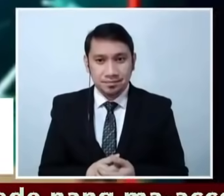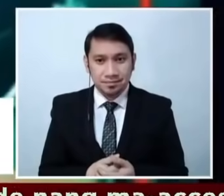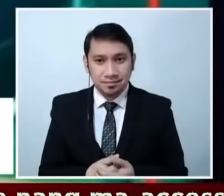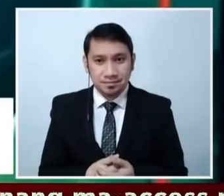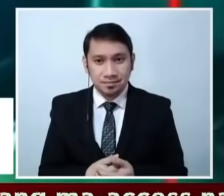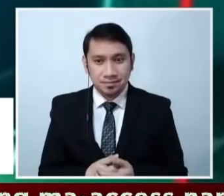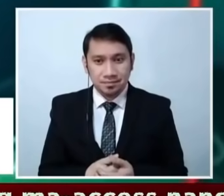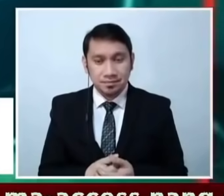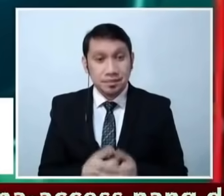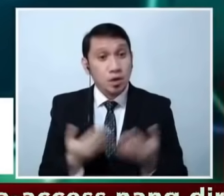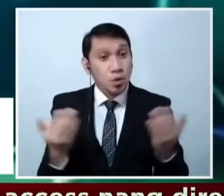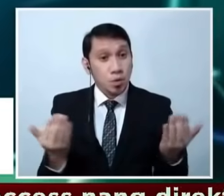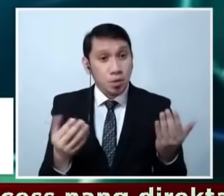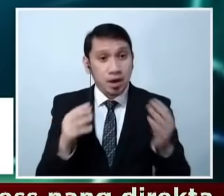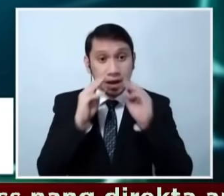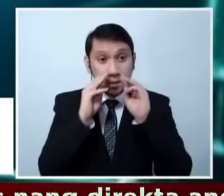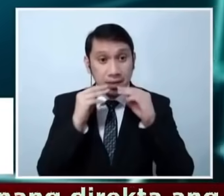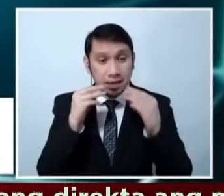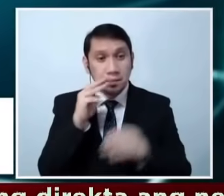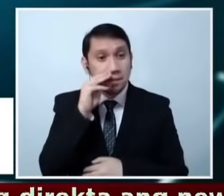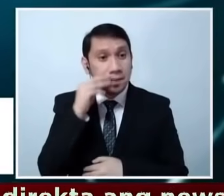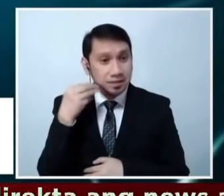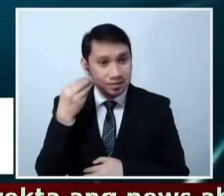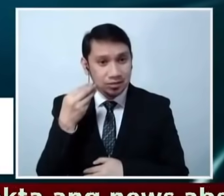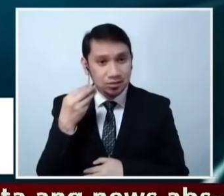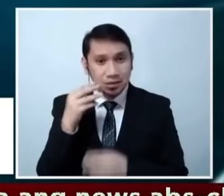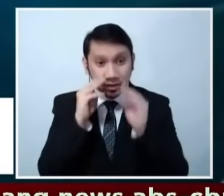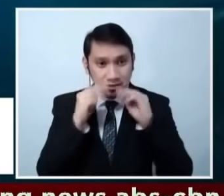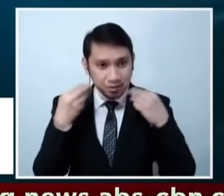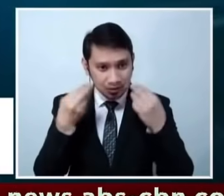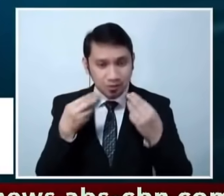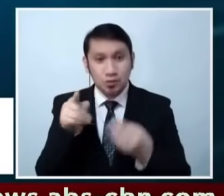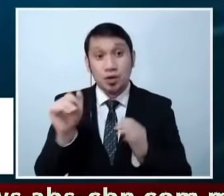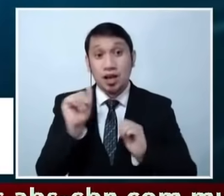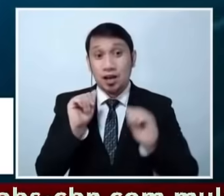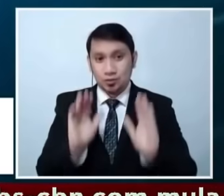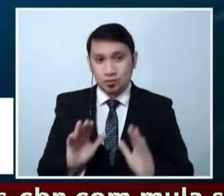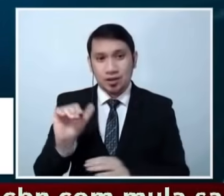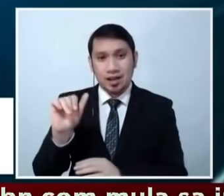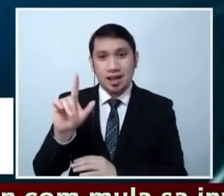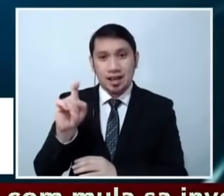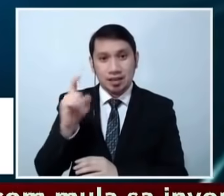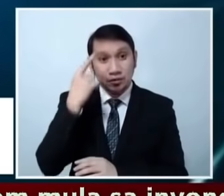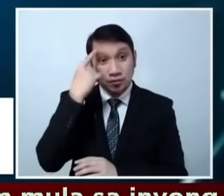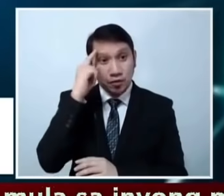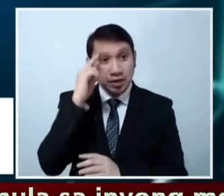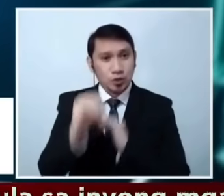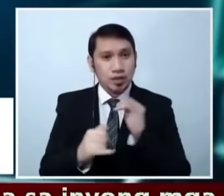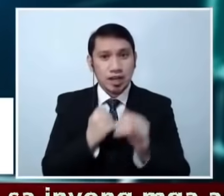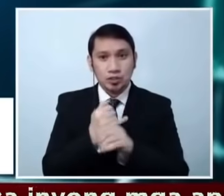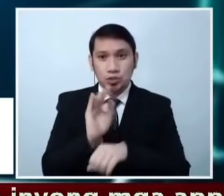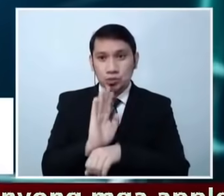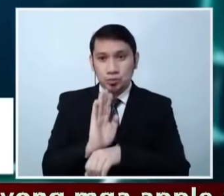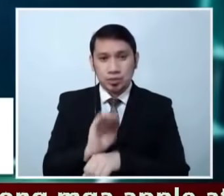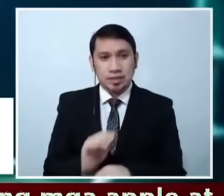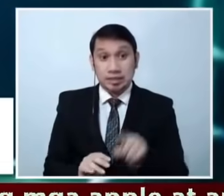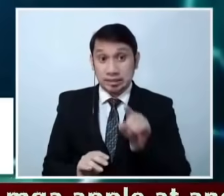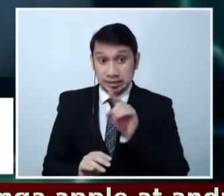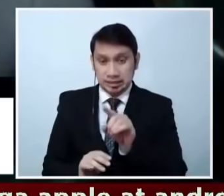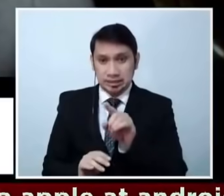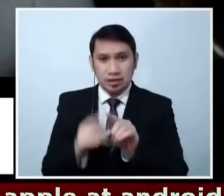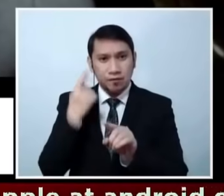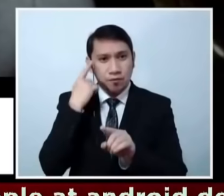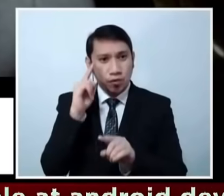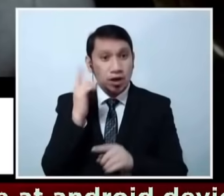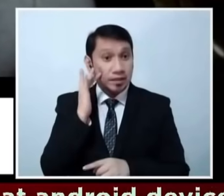Nasa bansang Mexico ngayon ang aktor na si Alex Diaz para sa isang international movie. Bibida si Alex sa queer love